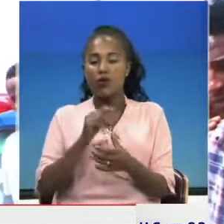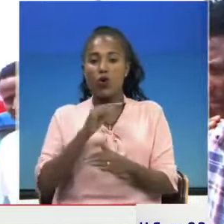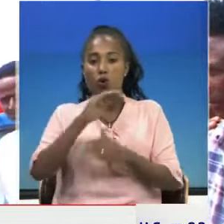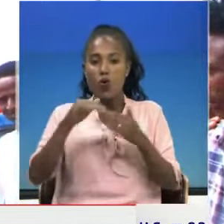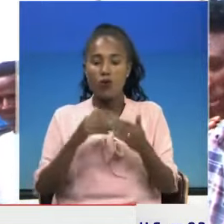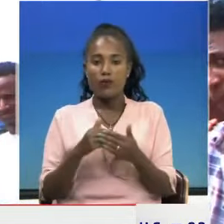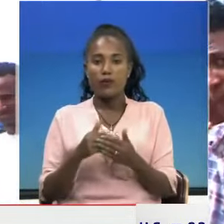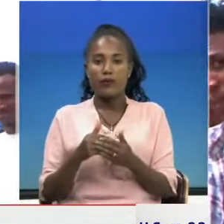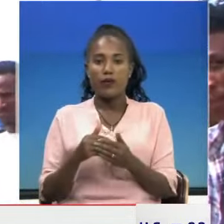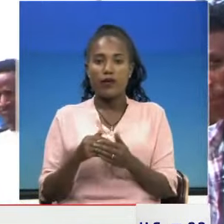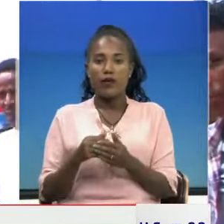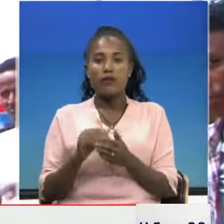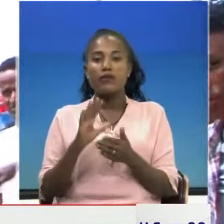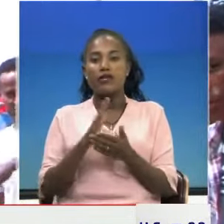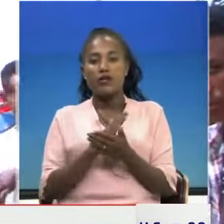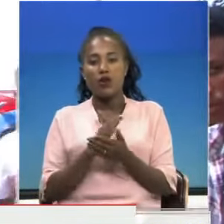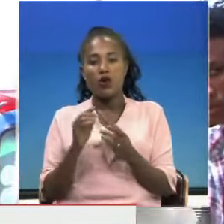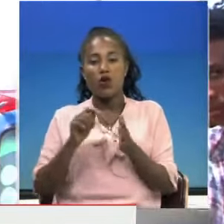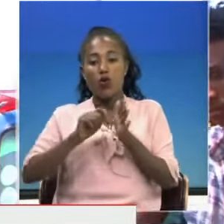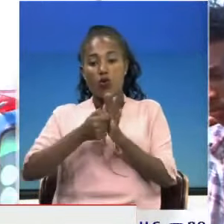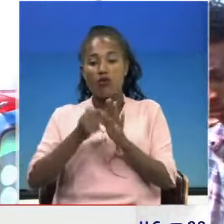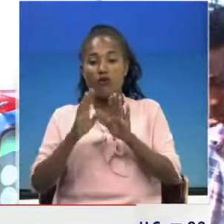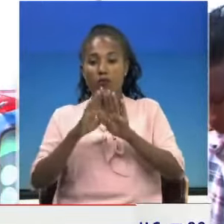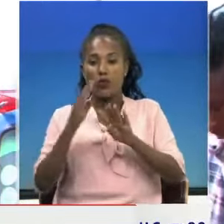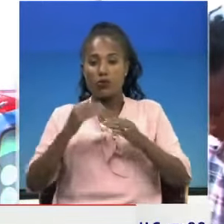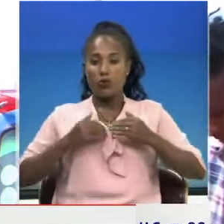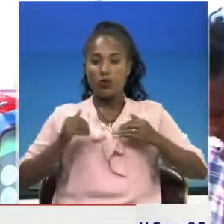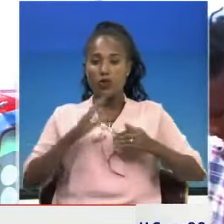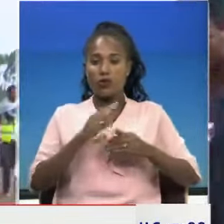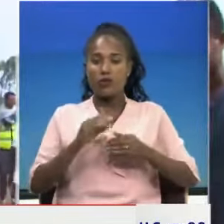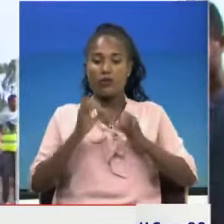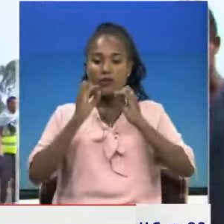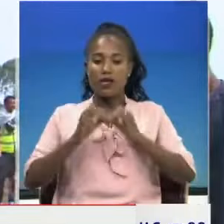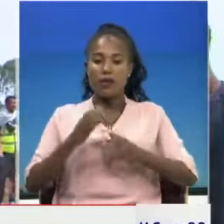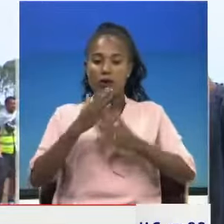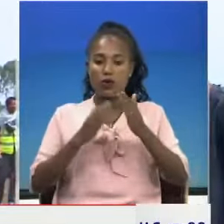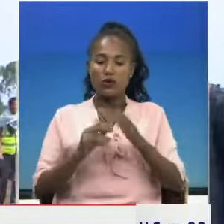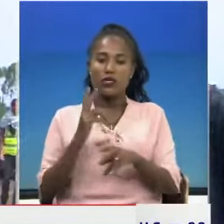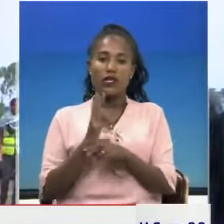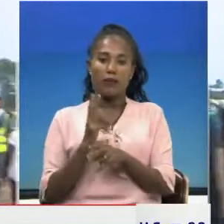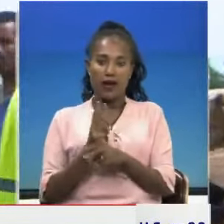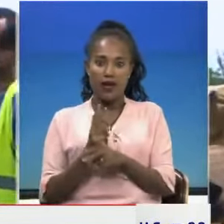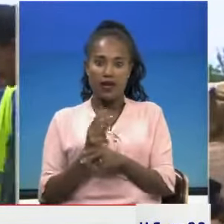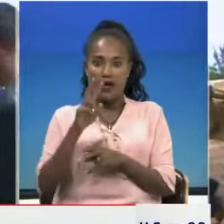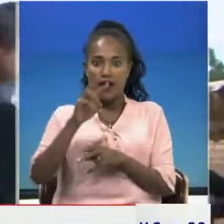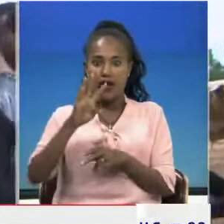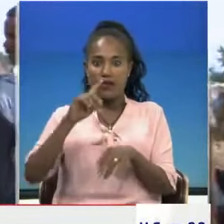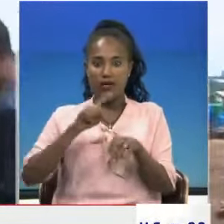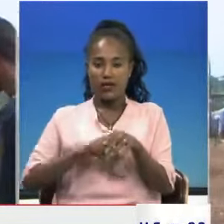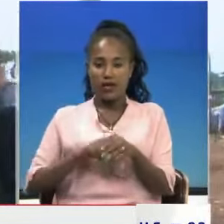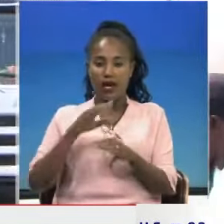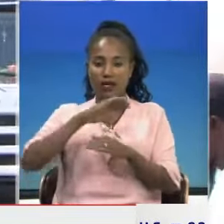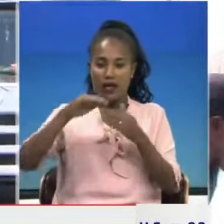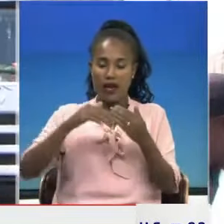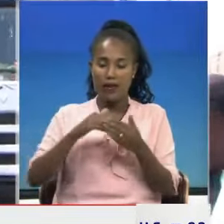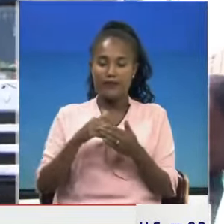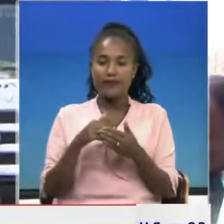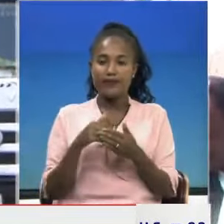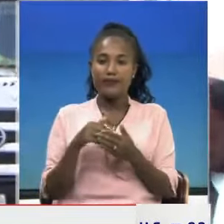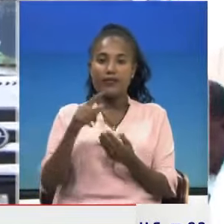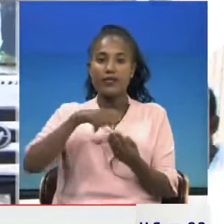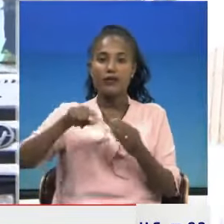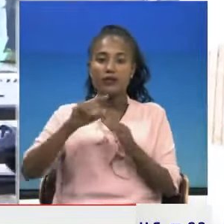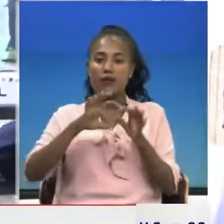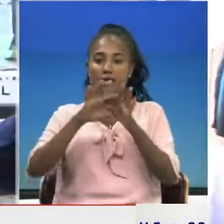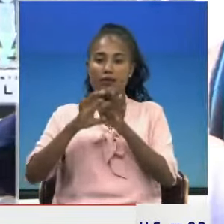ሁሉም መለስተኛና ቁልፍ በሮች በወጣቶችና በጸጥታ መዋቅሮች ይጠበቃሉ። 24 ሰዓት አጠቃላይ